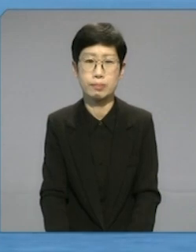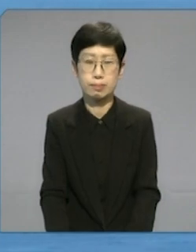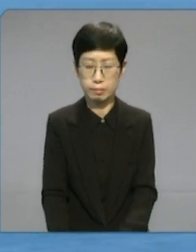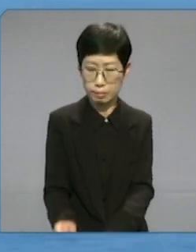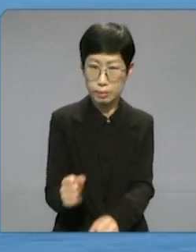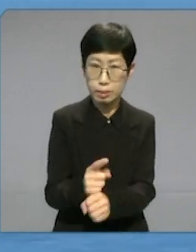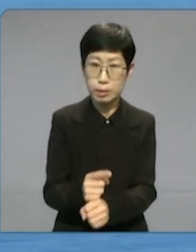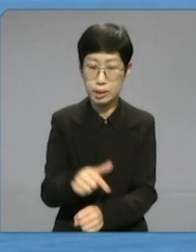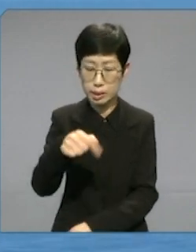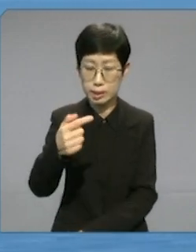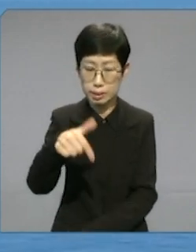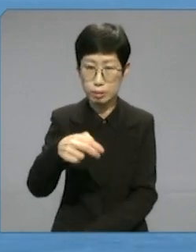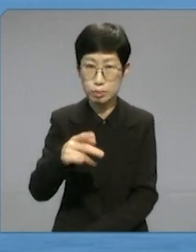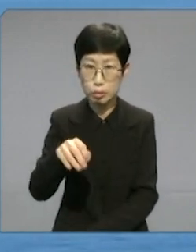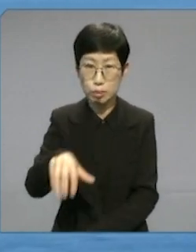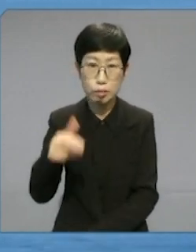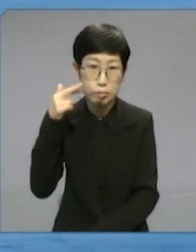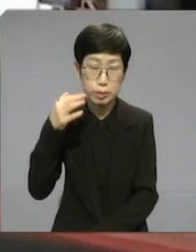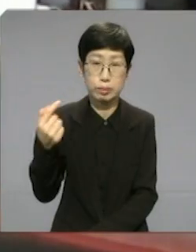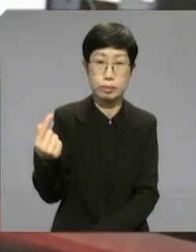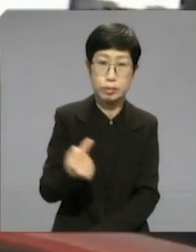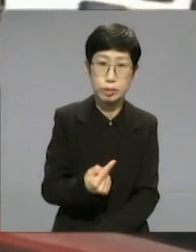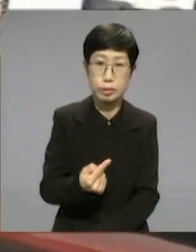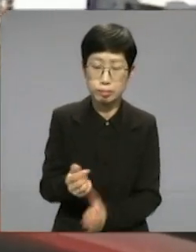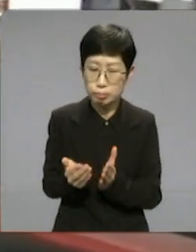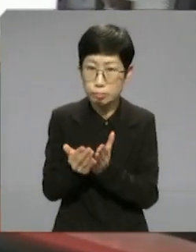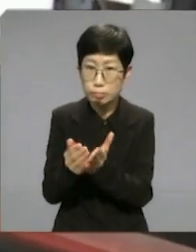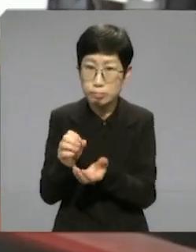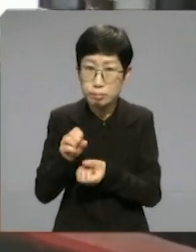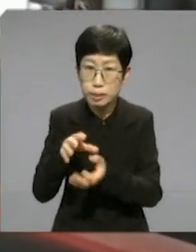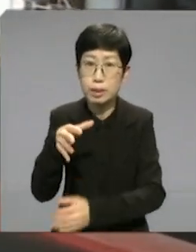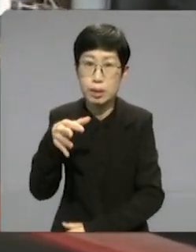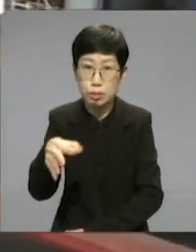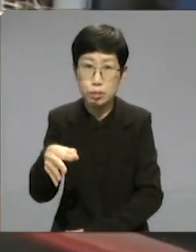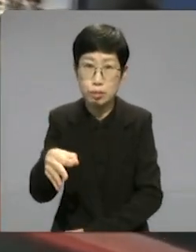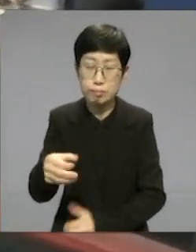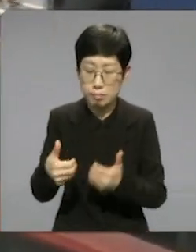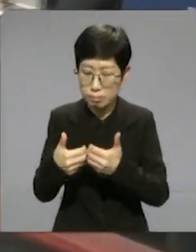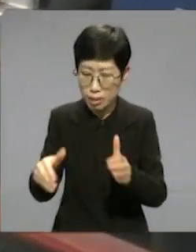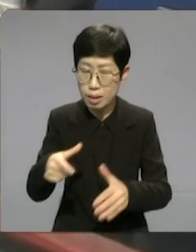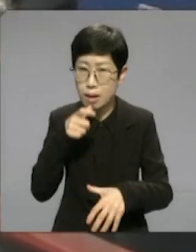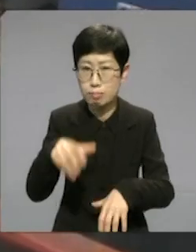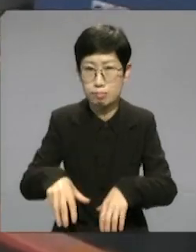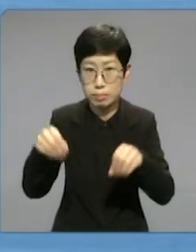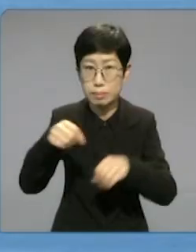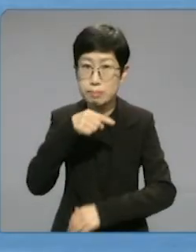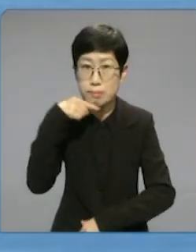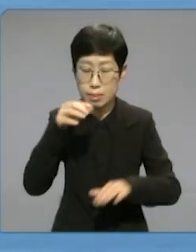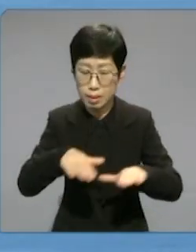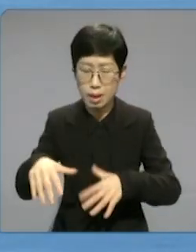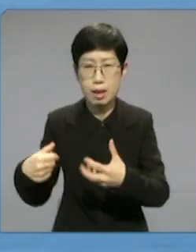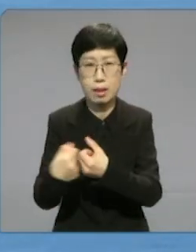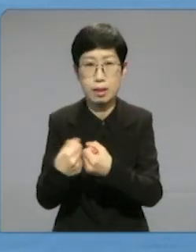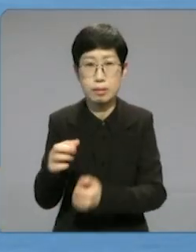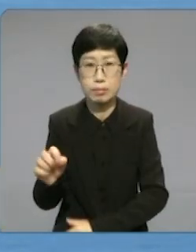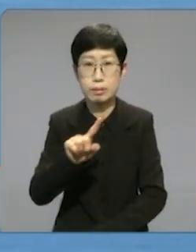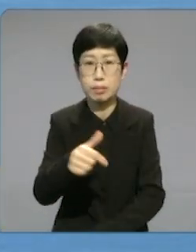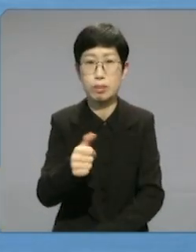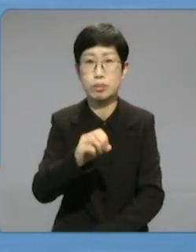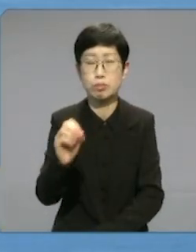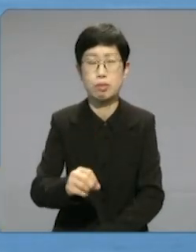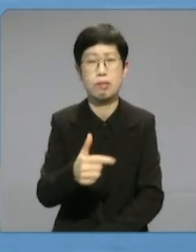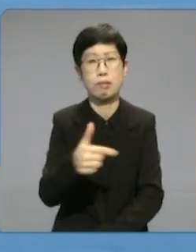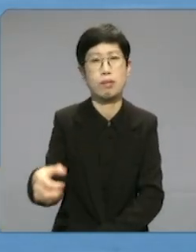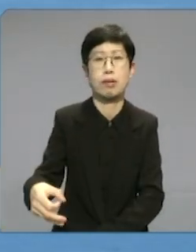이미 극동에서 미국 동부로 오는 해상 화물 운송료는 파나마 운화 가문과 홍해 분쟁으로 150%